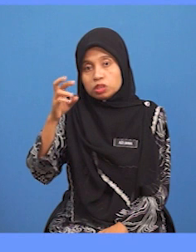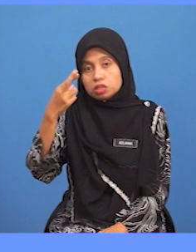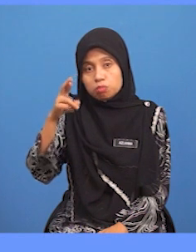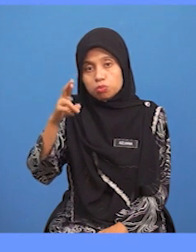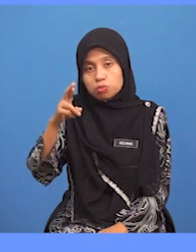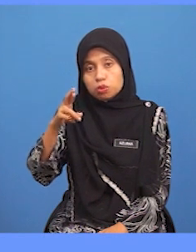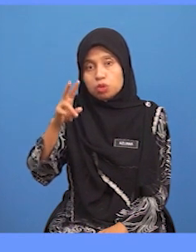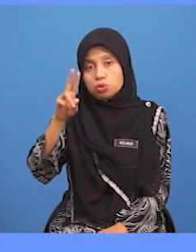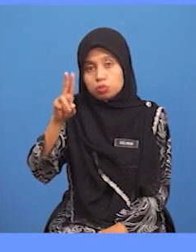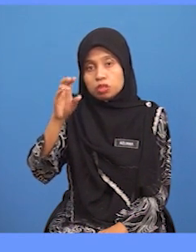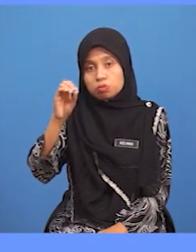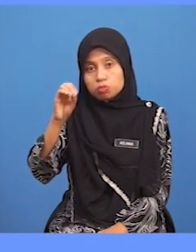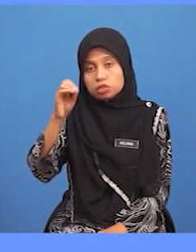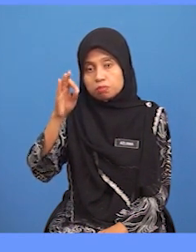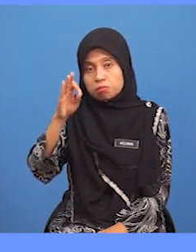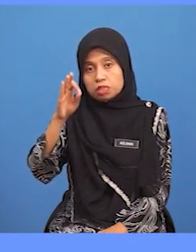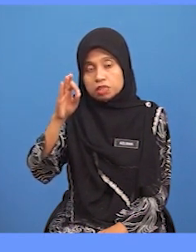RM200,000, 2019